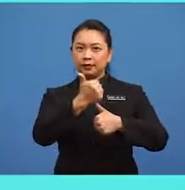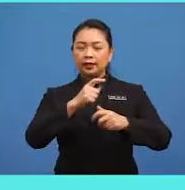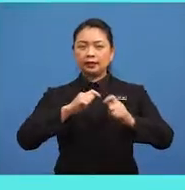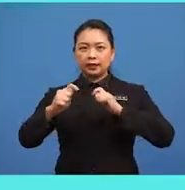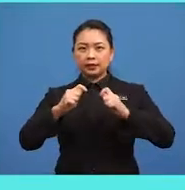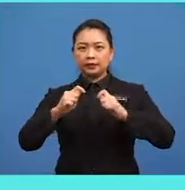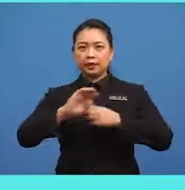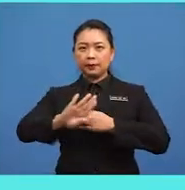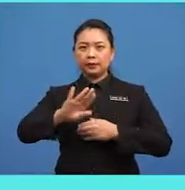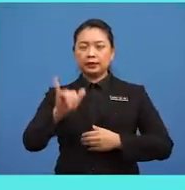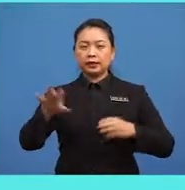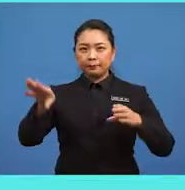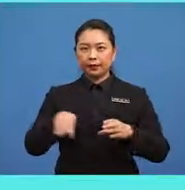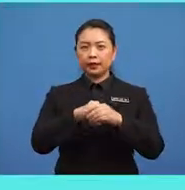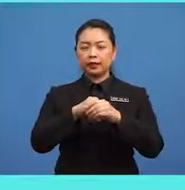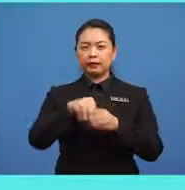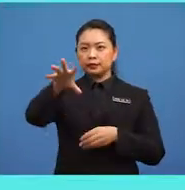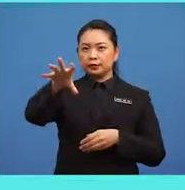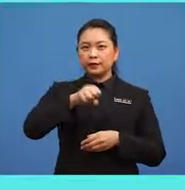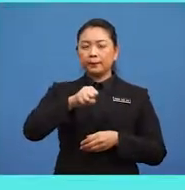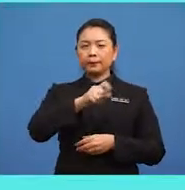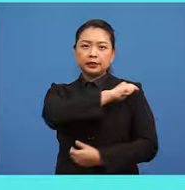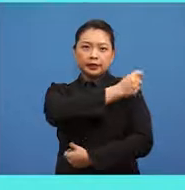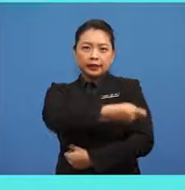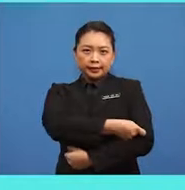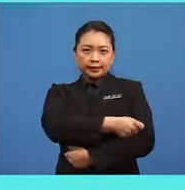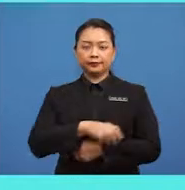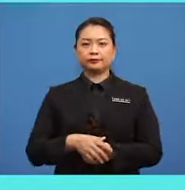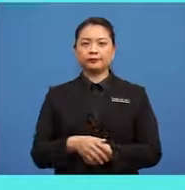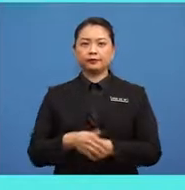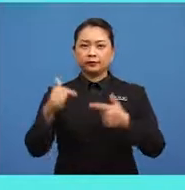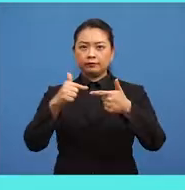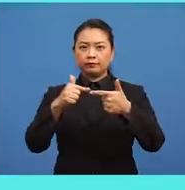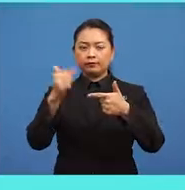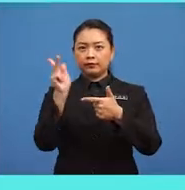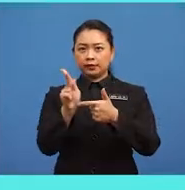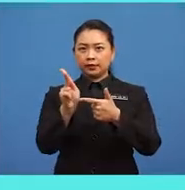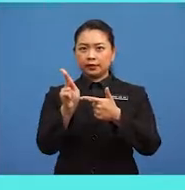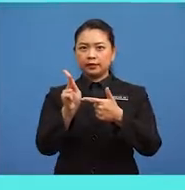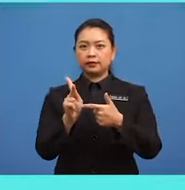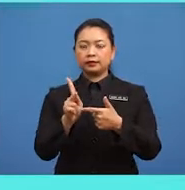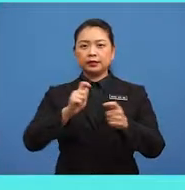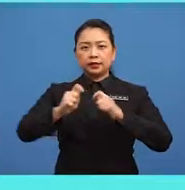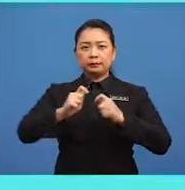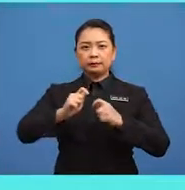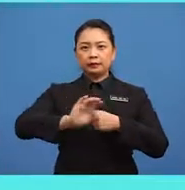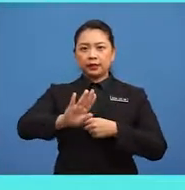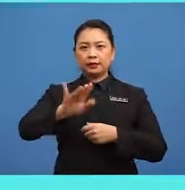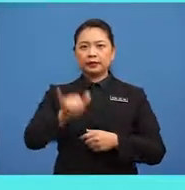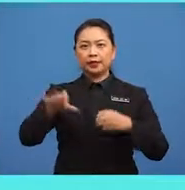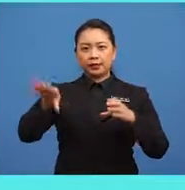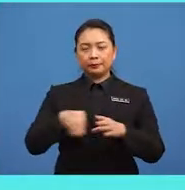anabolisme melibatkan penyerapan tenaga, manakala tindak balas